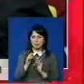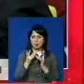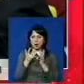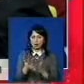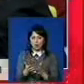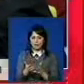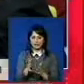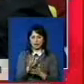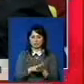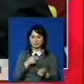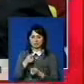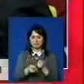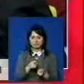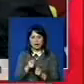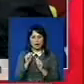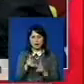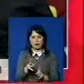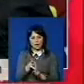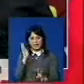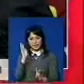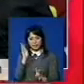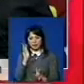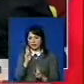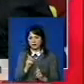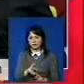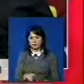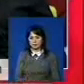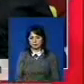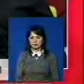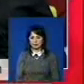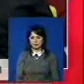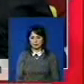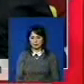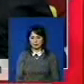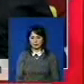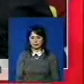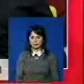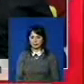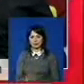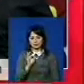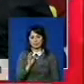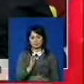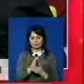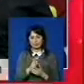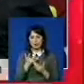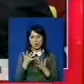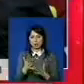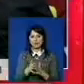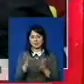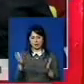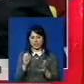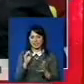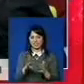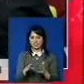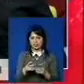იმაზე დიდი არის, ვიდრე ჰოსპისს შეუძლია ახლა ამ ეტაპზე რომ დაახლოვოს. მართალი ბრძანდებით, მოთხოვნა როგორც ჩანს